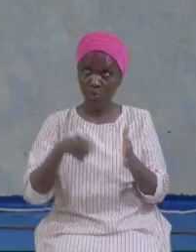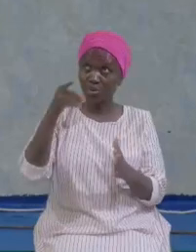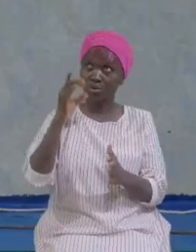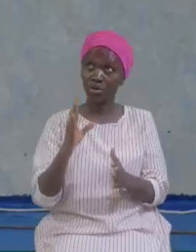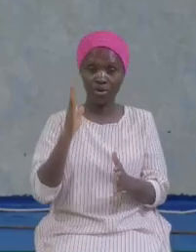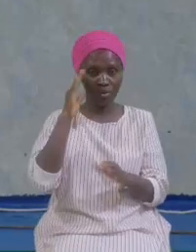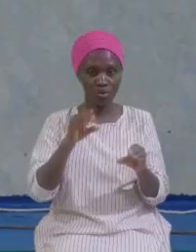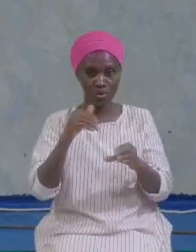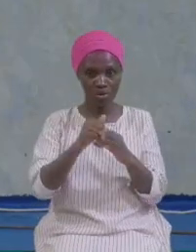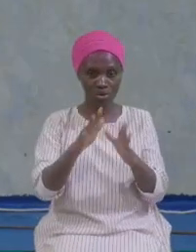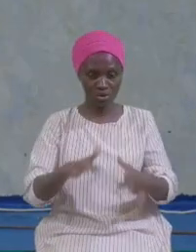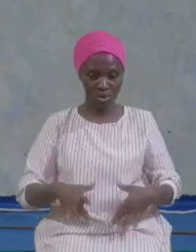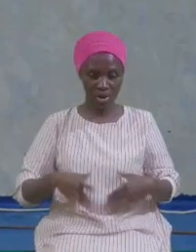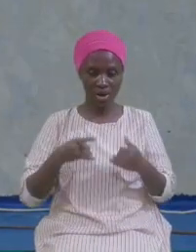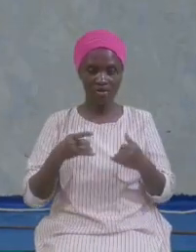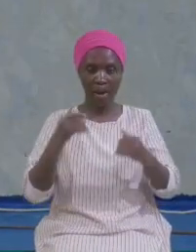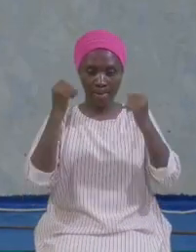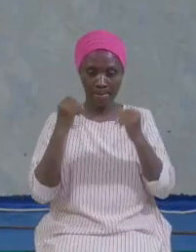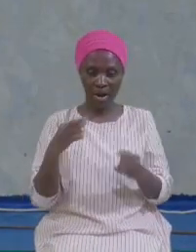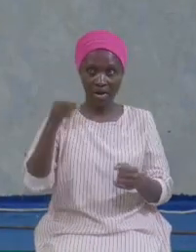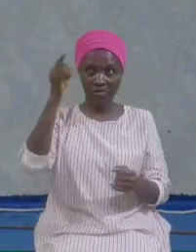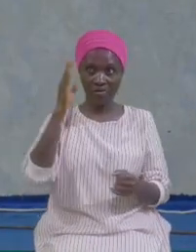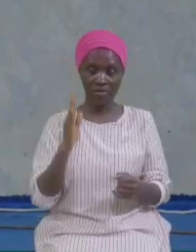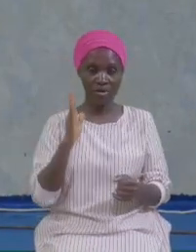la puissance de Dieu va vous toucher ce soir.